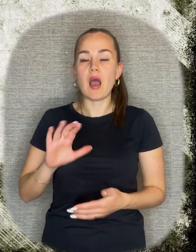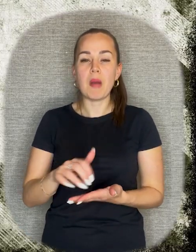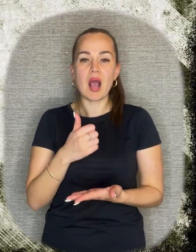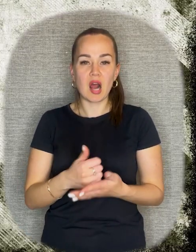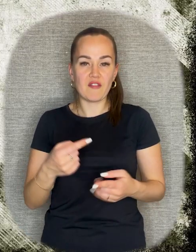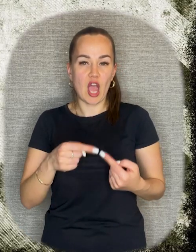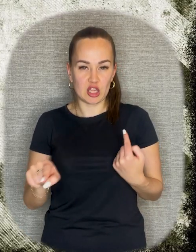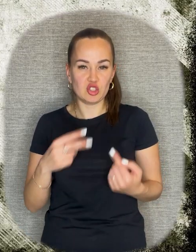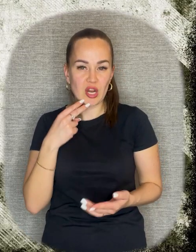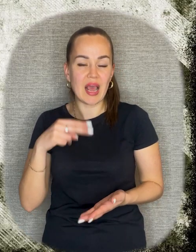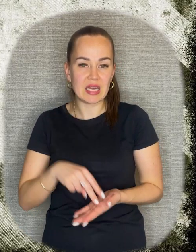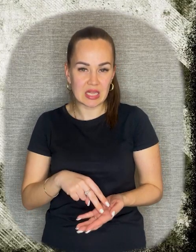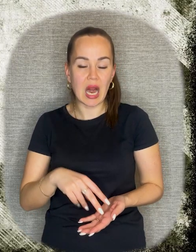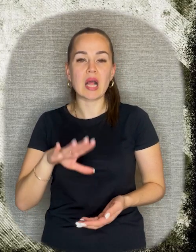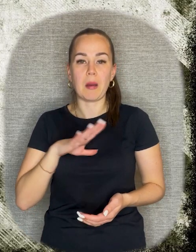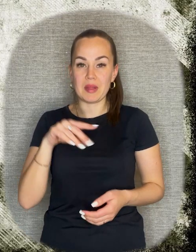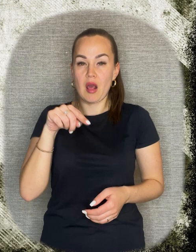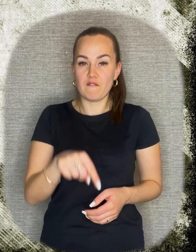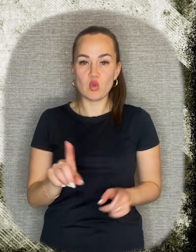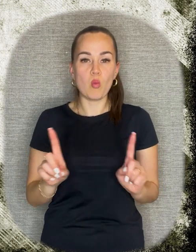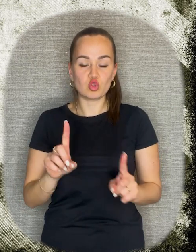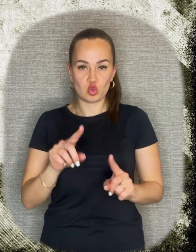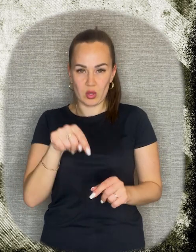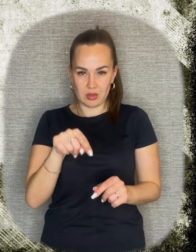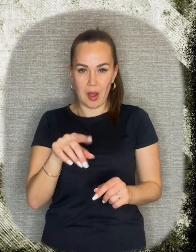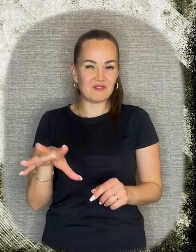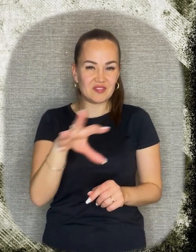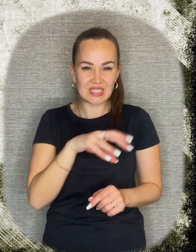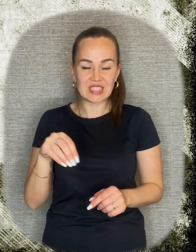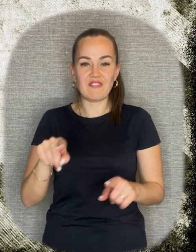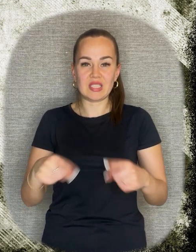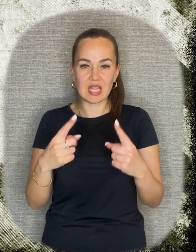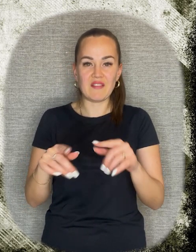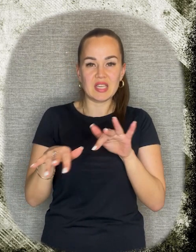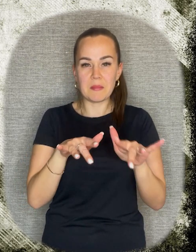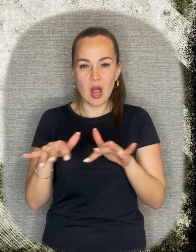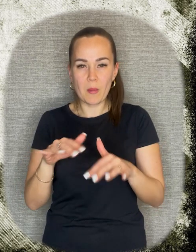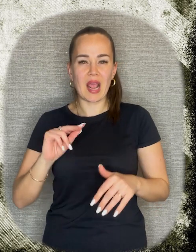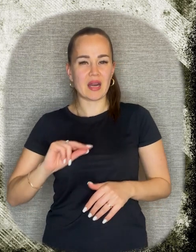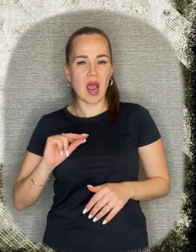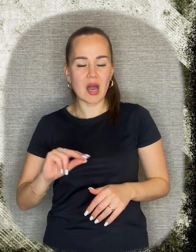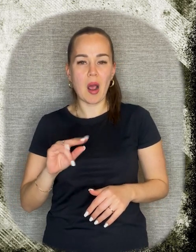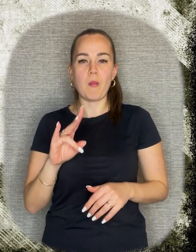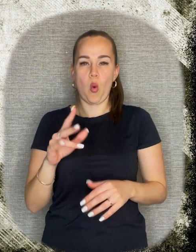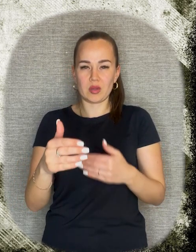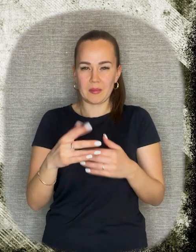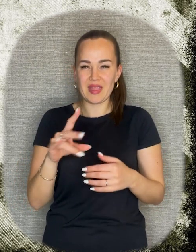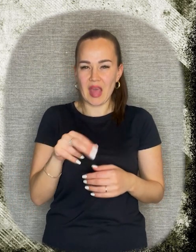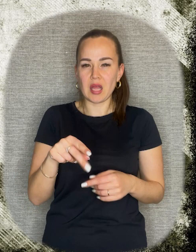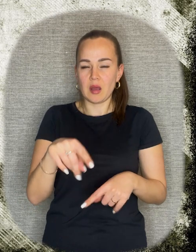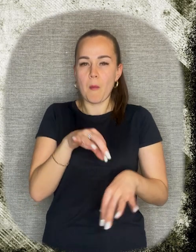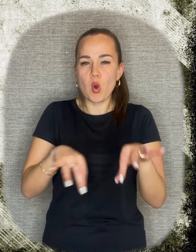всего самое главное отличие Ленинграда заключалось в том что в нём все восстановительные мероприятия и работа